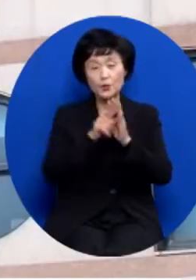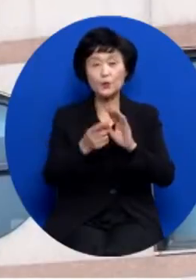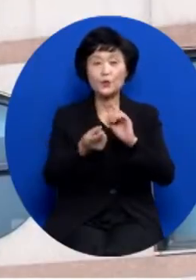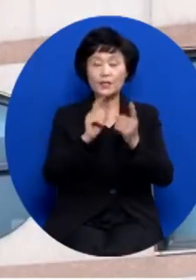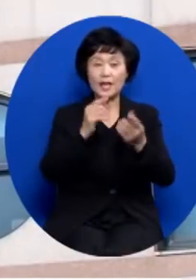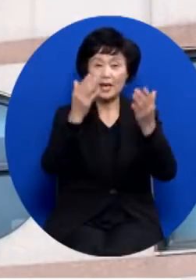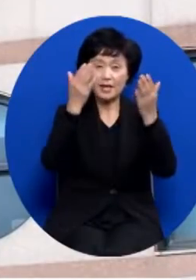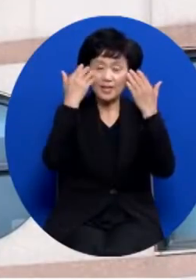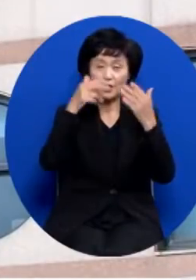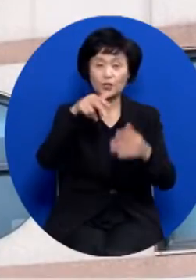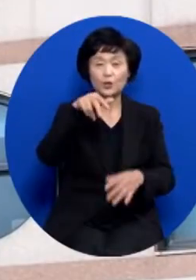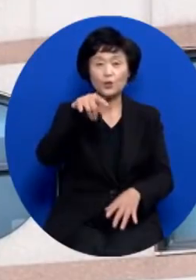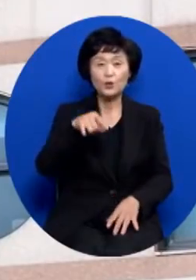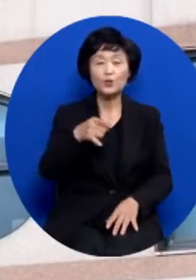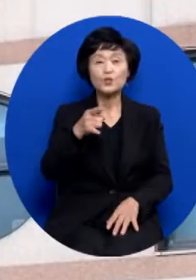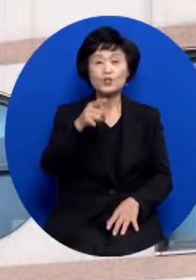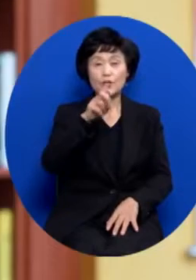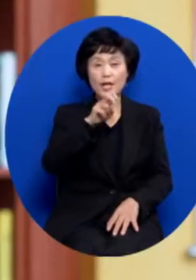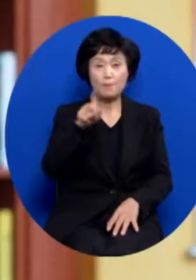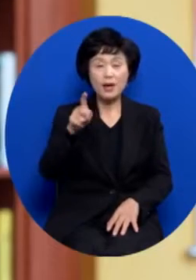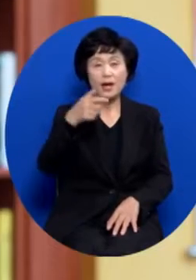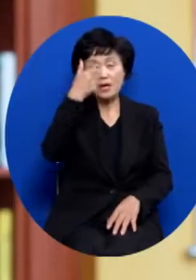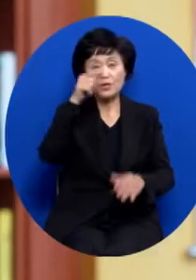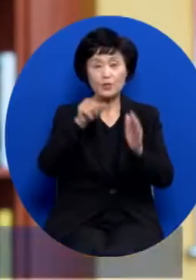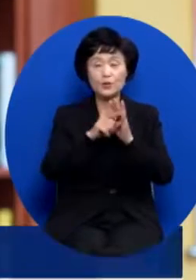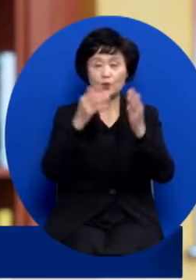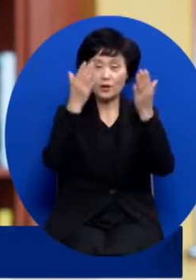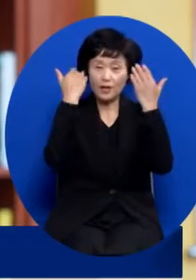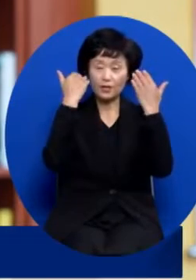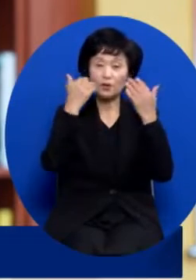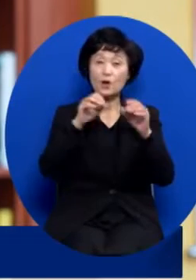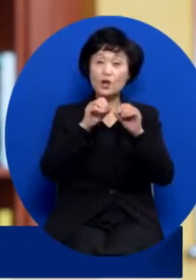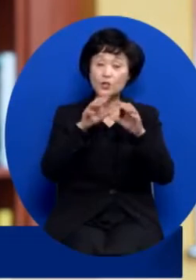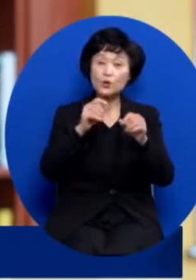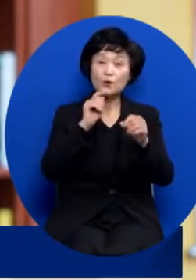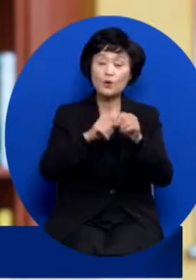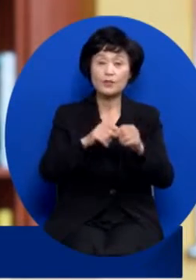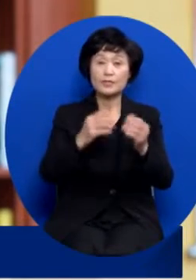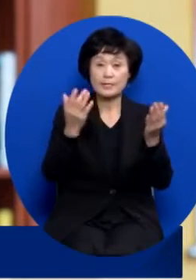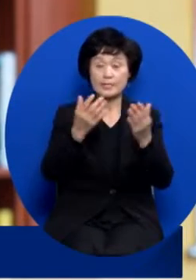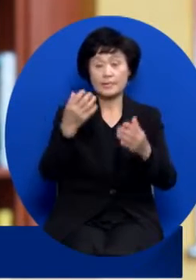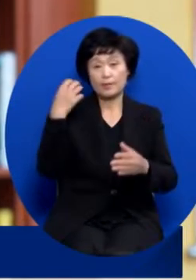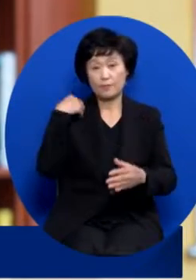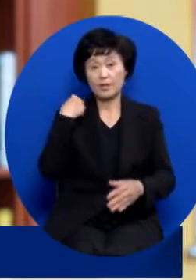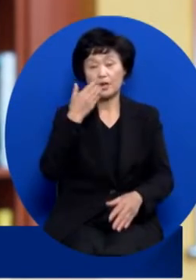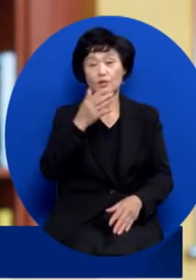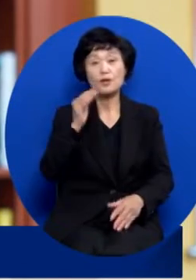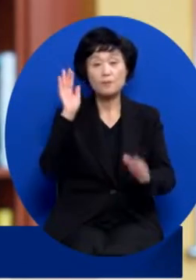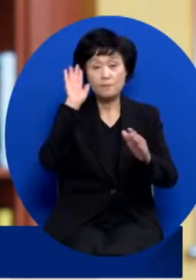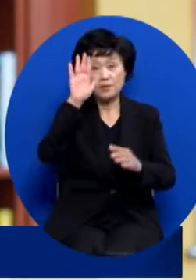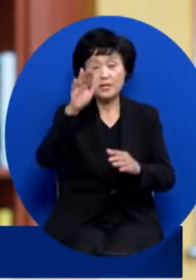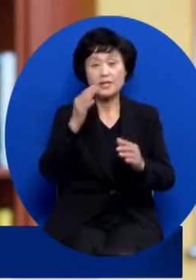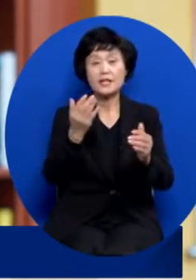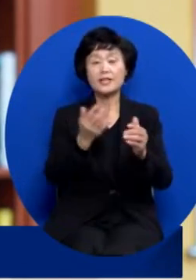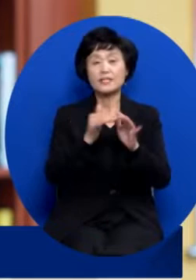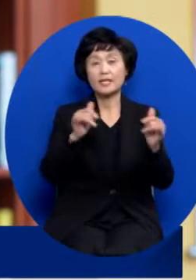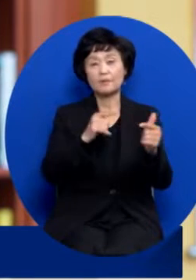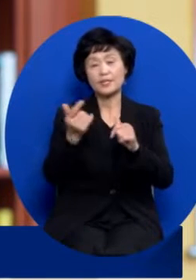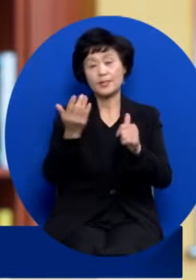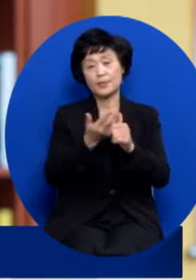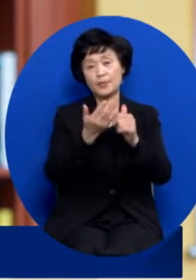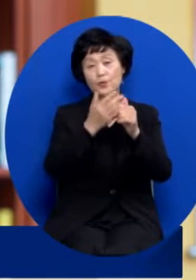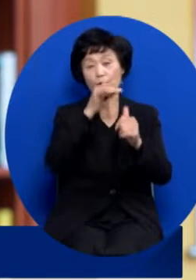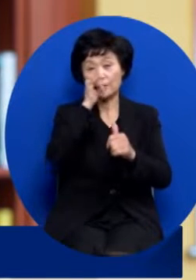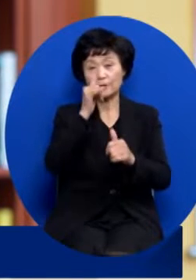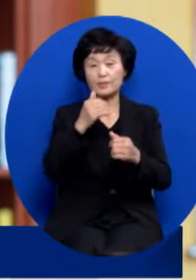쉐마 기독학교입니다. 하나님의 선교 사명을 감당할 수 있는 미래의 인재들을 양성하고 있습니다. 은혜,